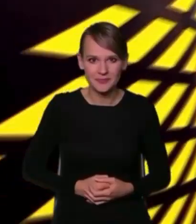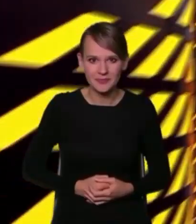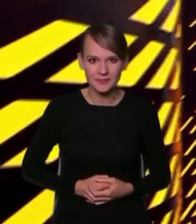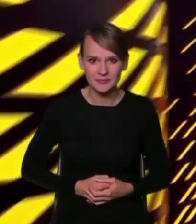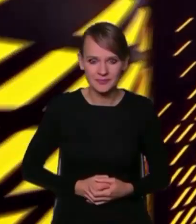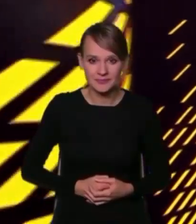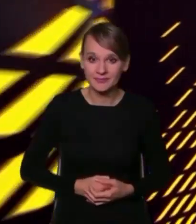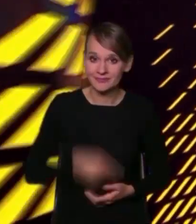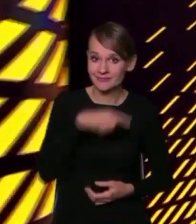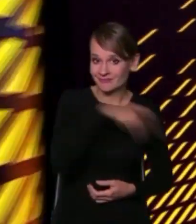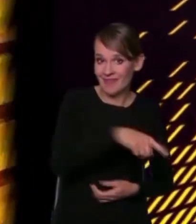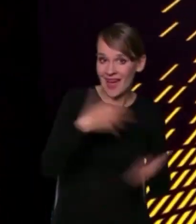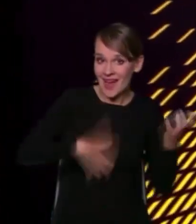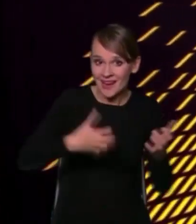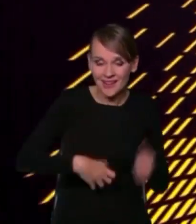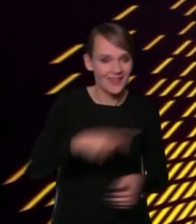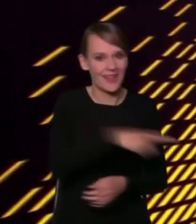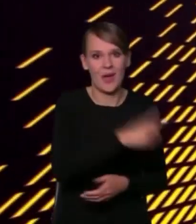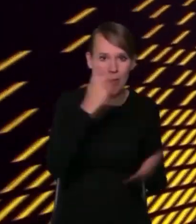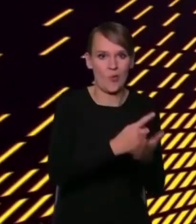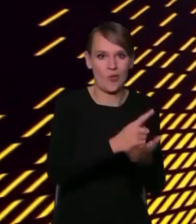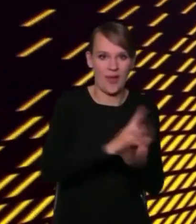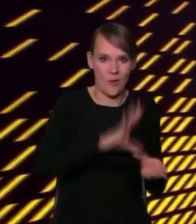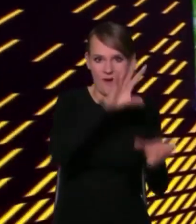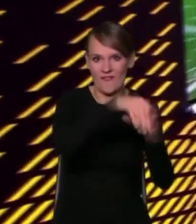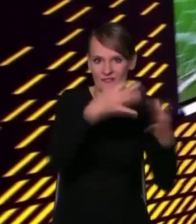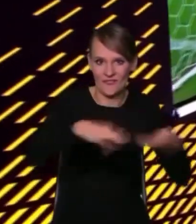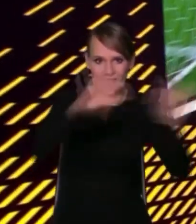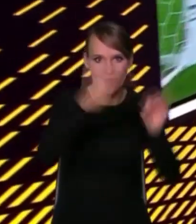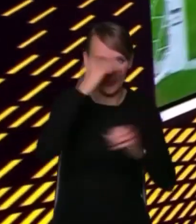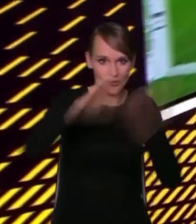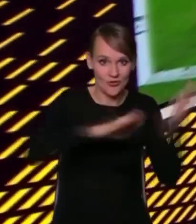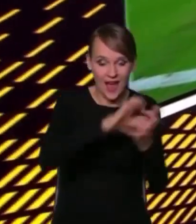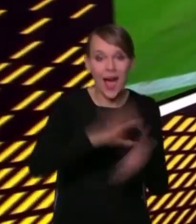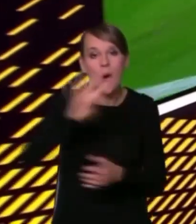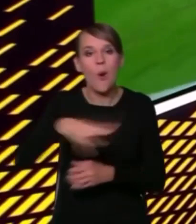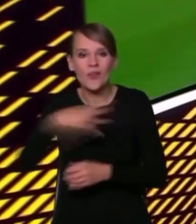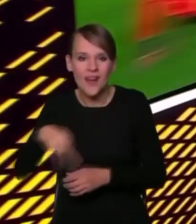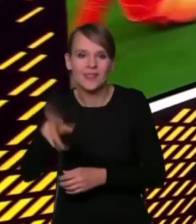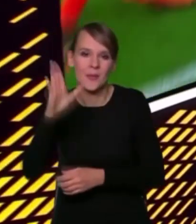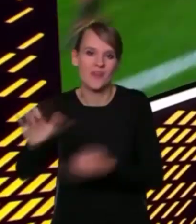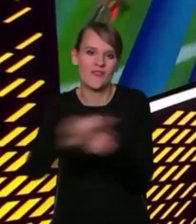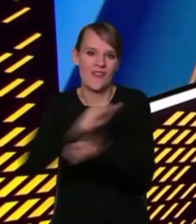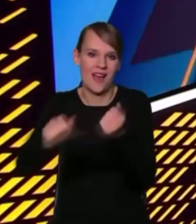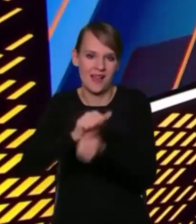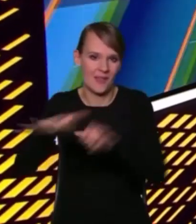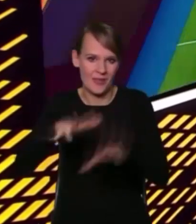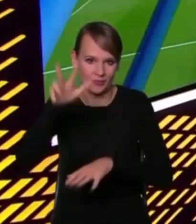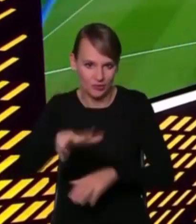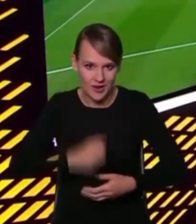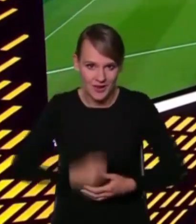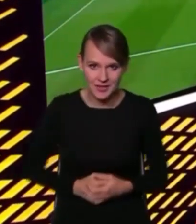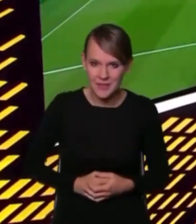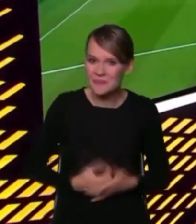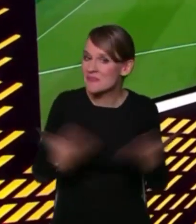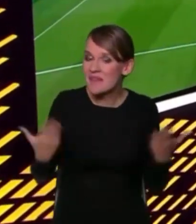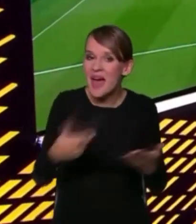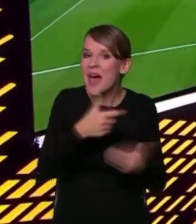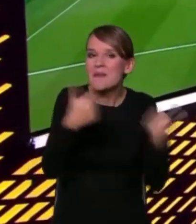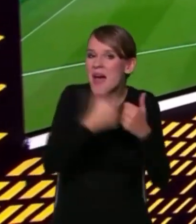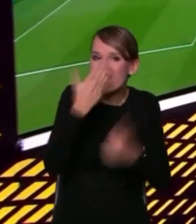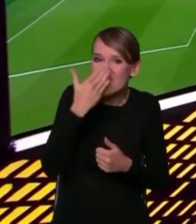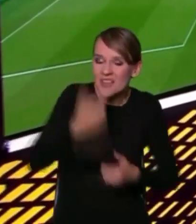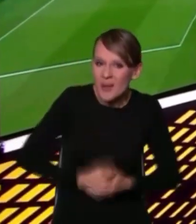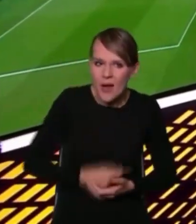reprezentacja Argentyny pierwszym finalistą Mistrzostw Świata Chorwacja zagra w finale pocieszenie a jak do tego doszło taktykę